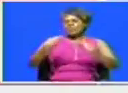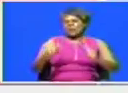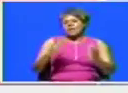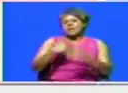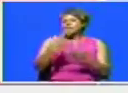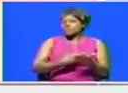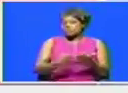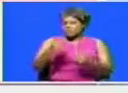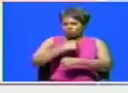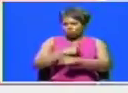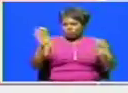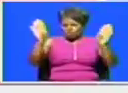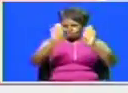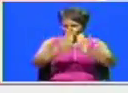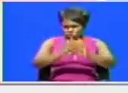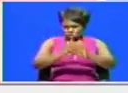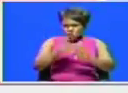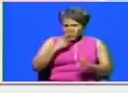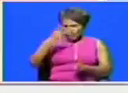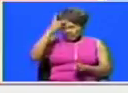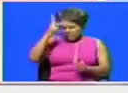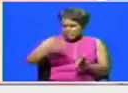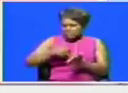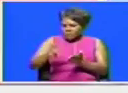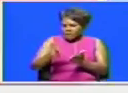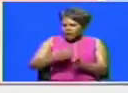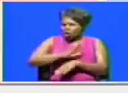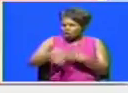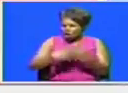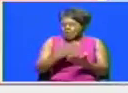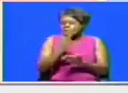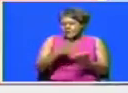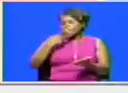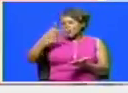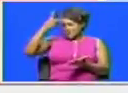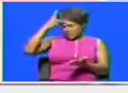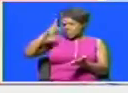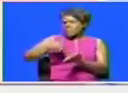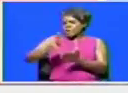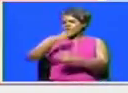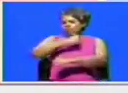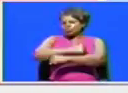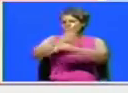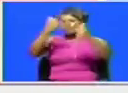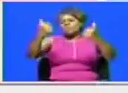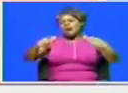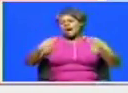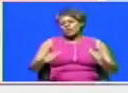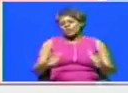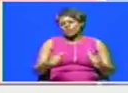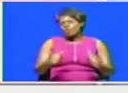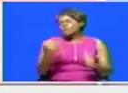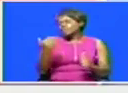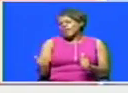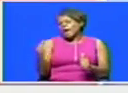ijayo shule karibu zinafunga. Wazazi wanafaa kwa wametimiza kumaliza school fees. Kuna wazazi hawajamaliza school fees. Kwa nini mtoto wako anakosa kufanya